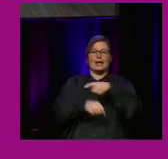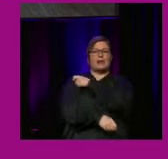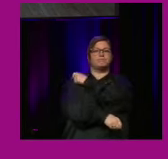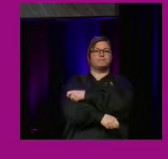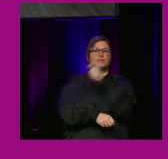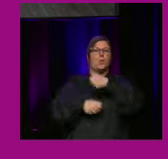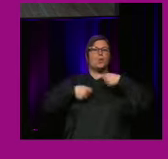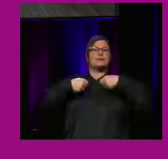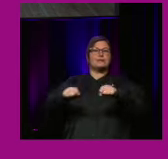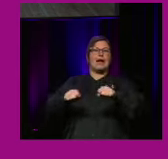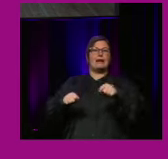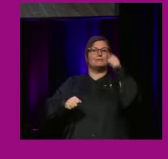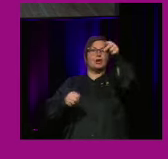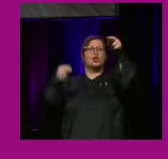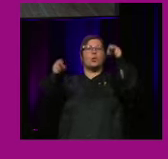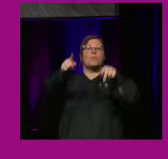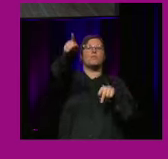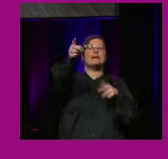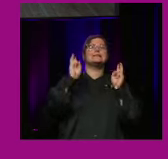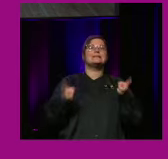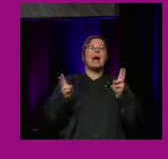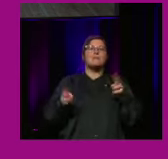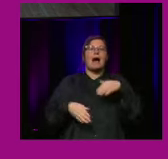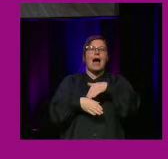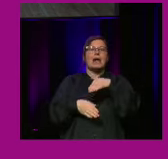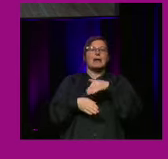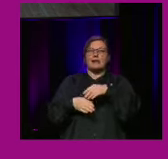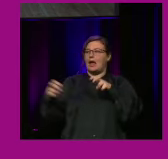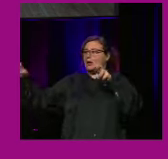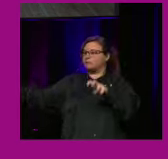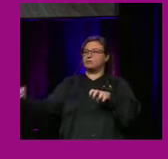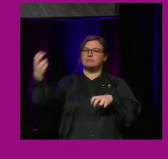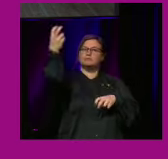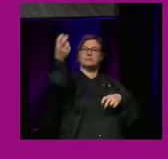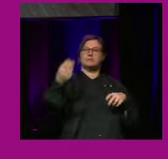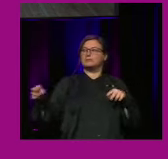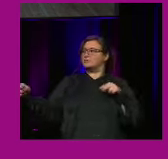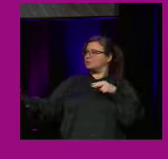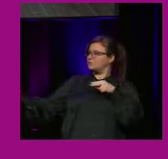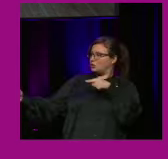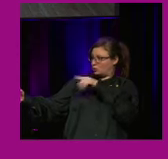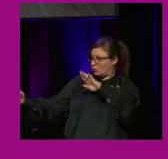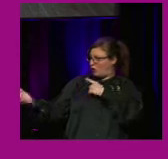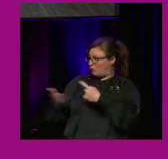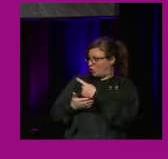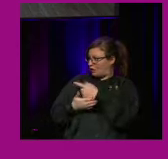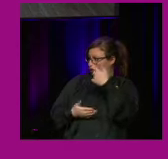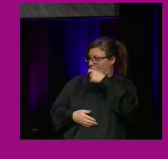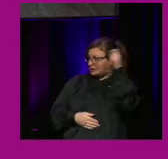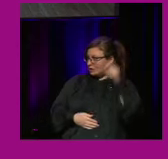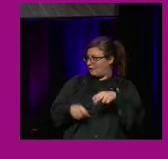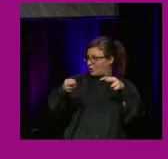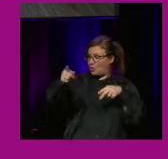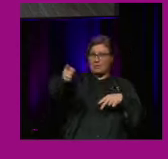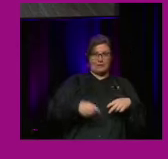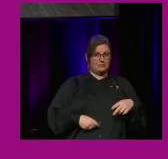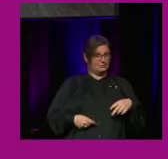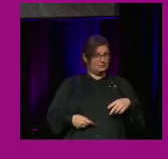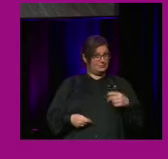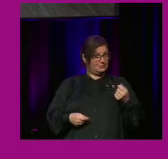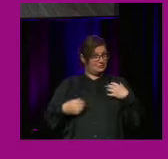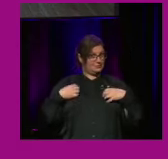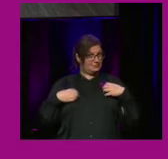mot domaren i det mål som han sitter i. Och då undrar man ju, då är man ju lite, man blir ju lite